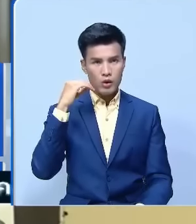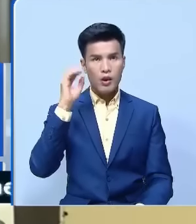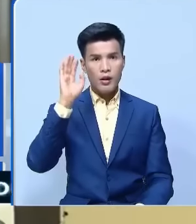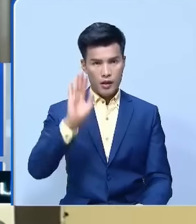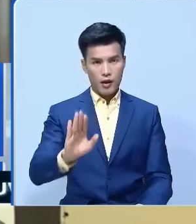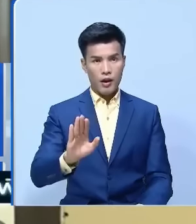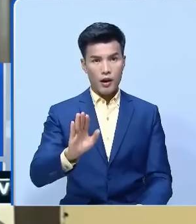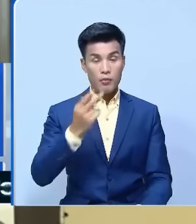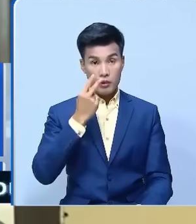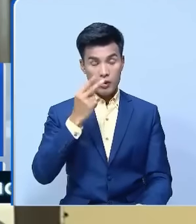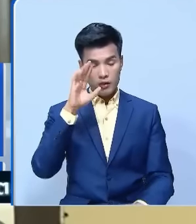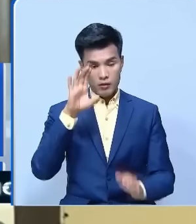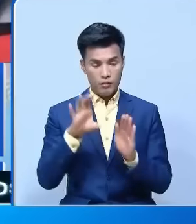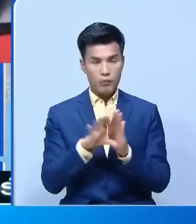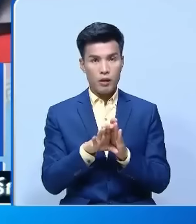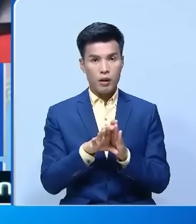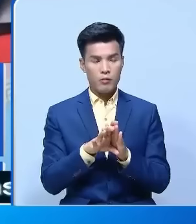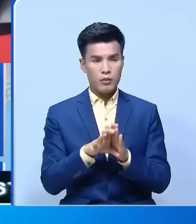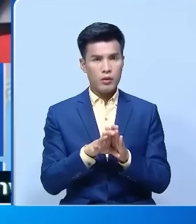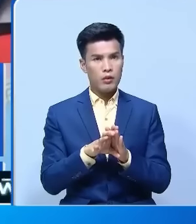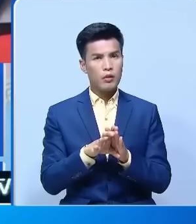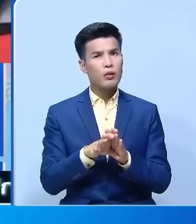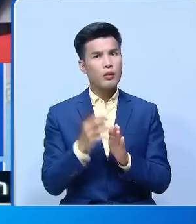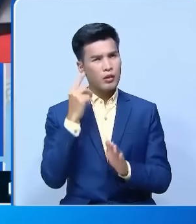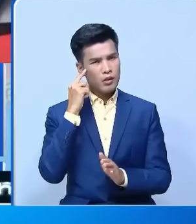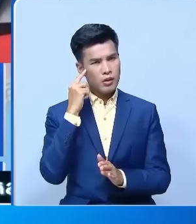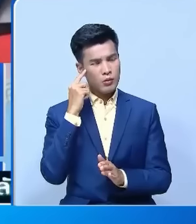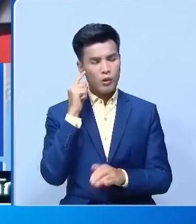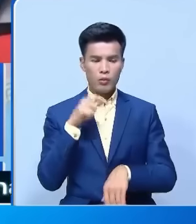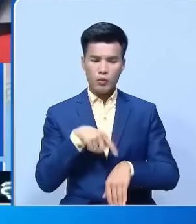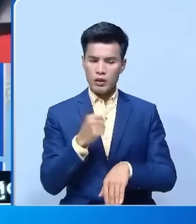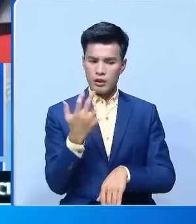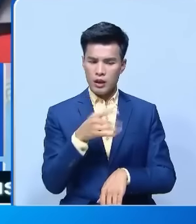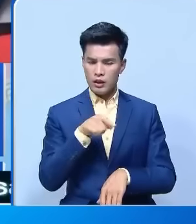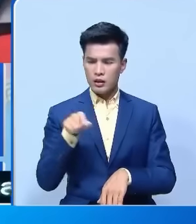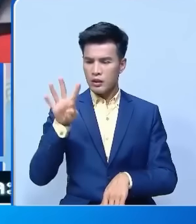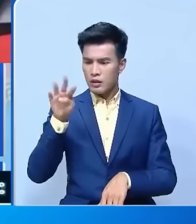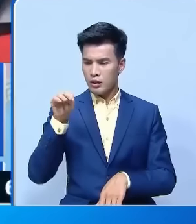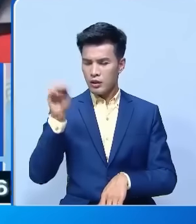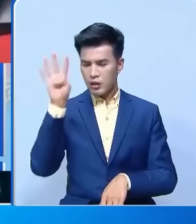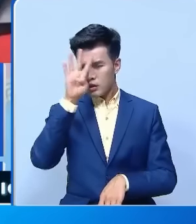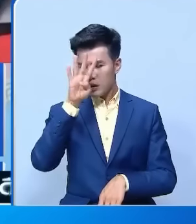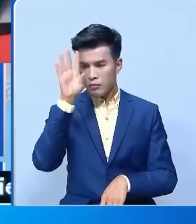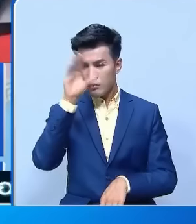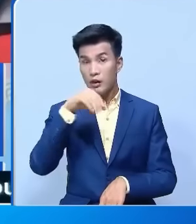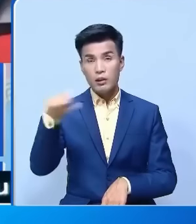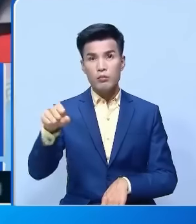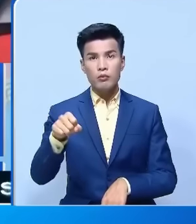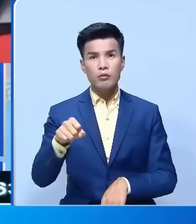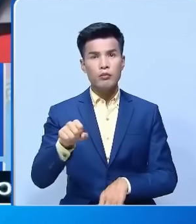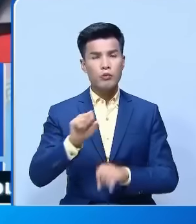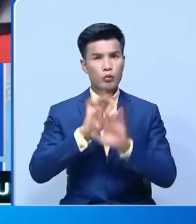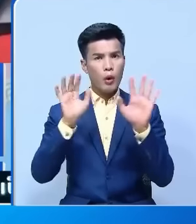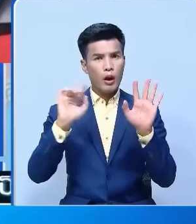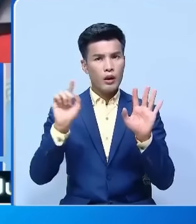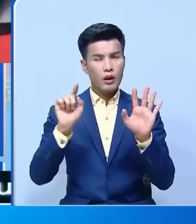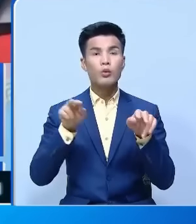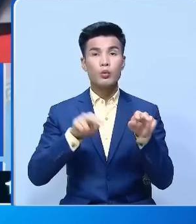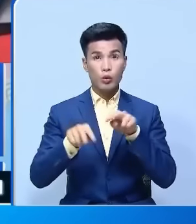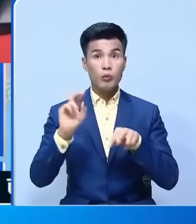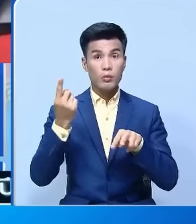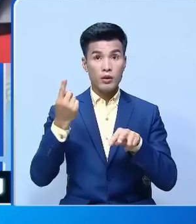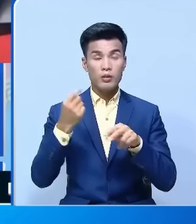เห็นค่อนข้างที่จะสว่างอยู่นะเขก็เลยกลัวว่าเอ๊ะ 5:00น- 22:00นมันจะสว่างขนาดนั้นมั้ยหรือว่ามันสว่างด้วยแสงไฟหรืออะไรต้องตรวจสอบก่อนใช่